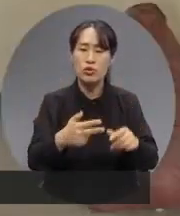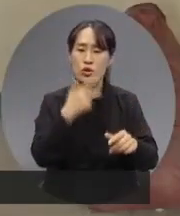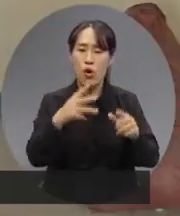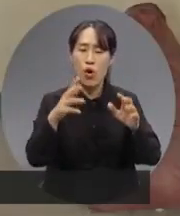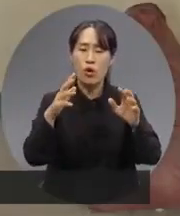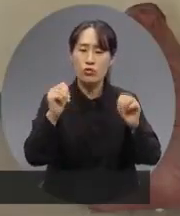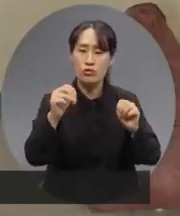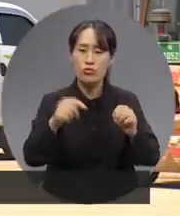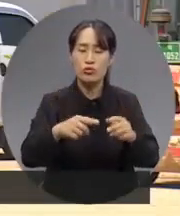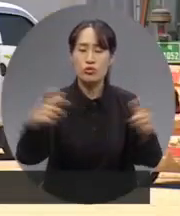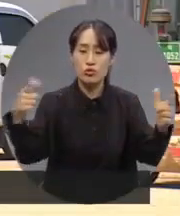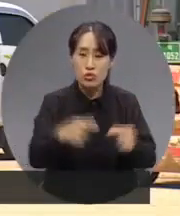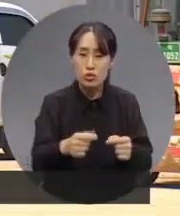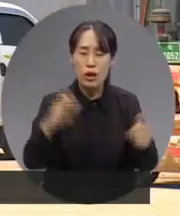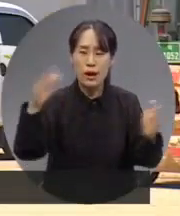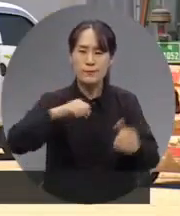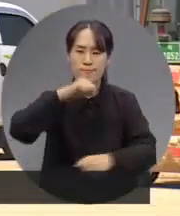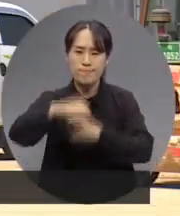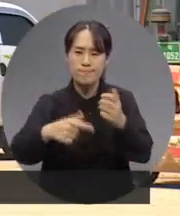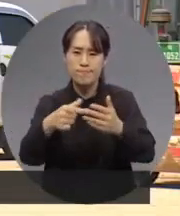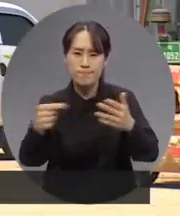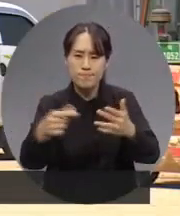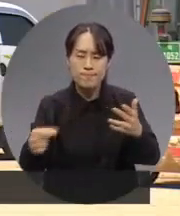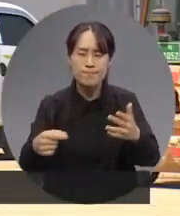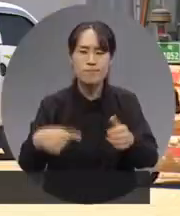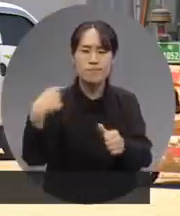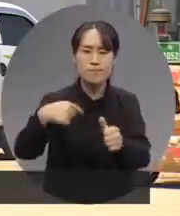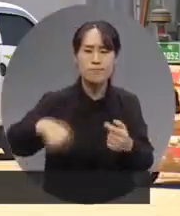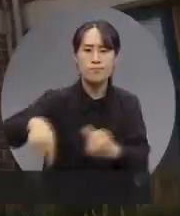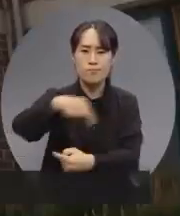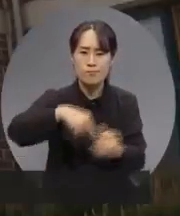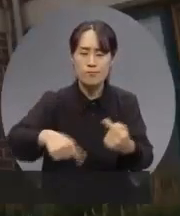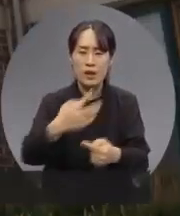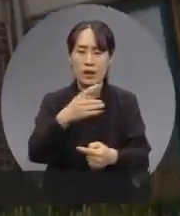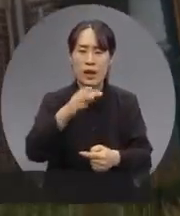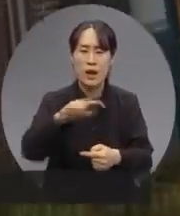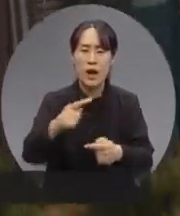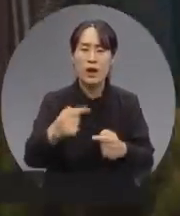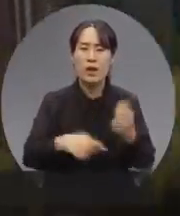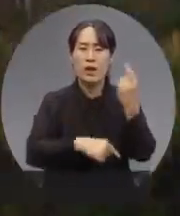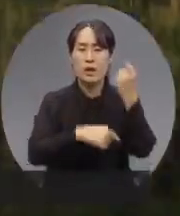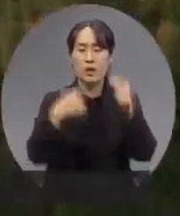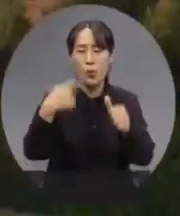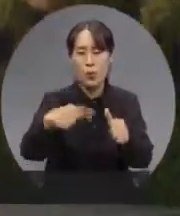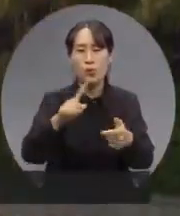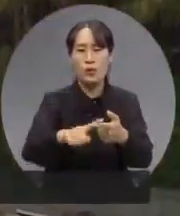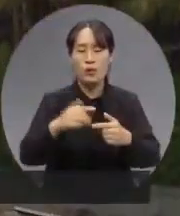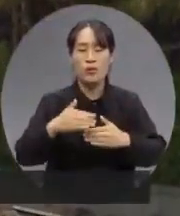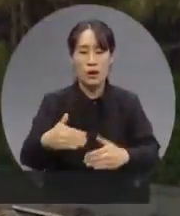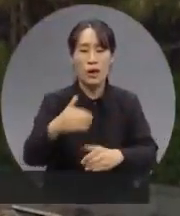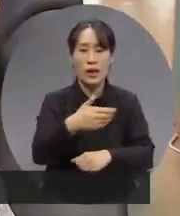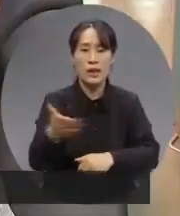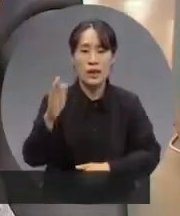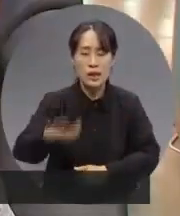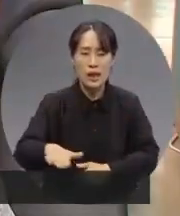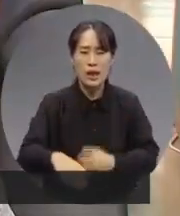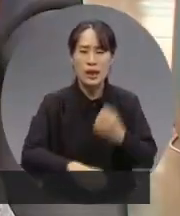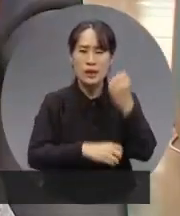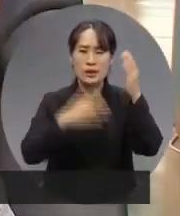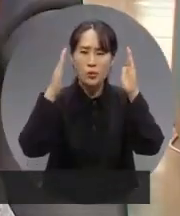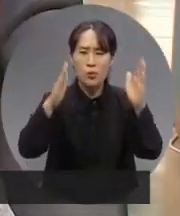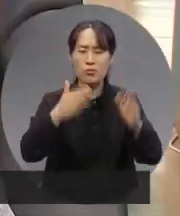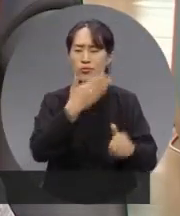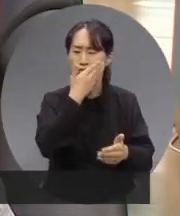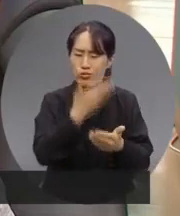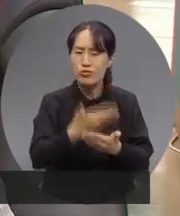비중을 최소화하고 학생 자율 선택을 존중해 교육 과정을 짜는 대안교육의 근본 취지에 무게가 실렸는데 기초학력을